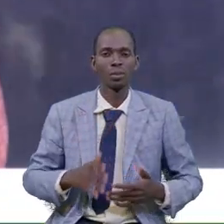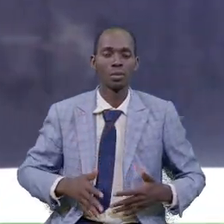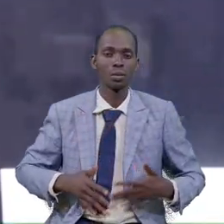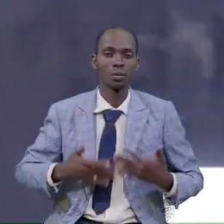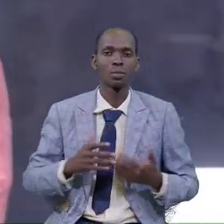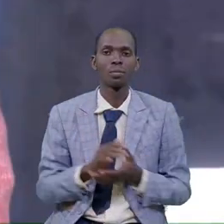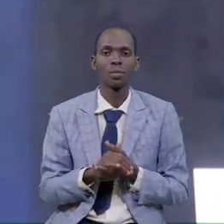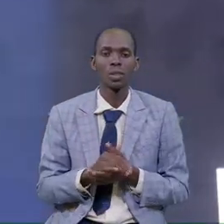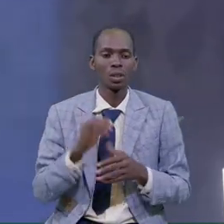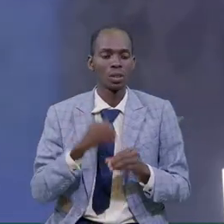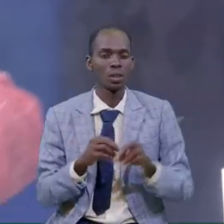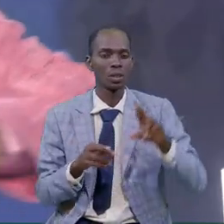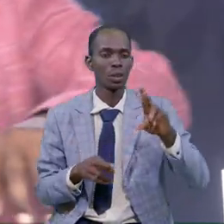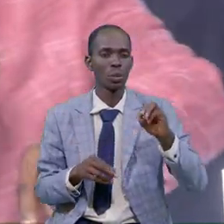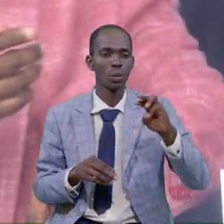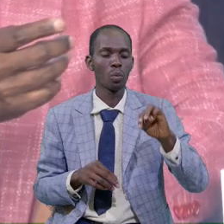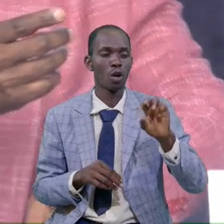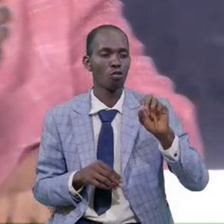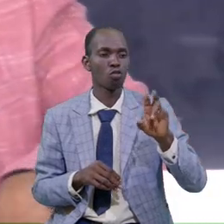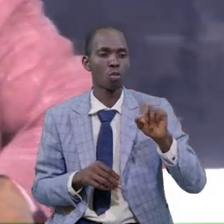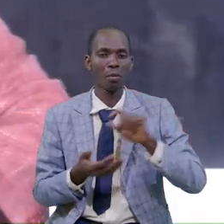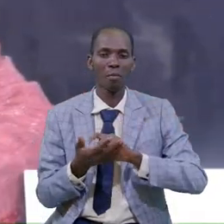Romains 12,